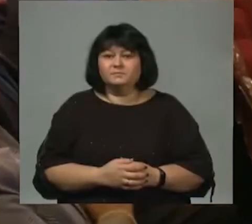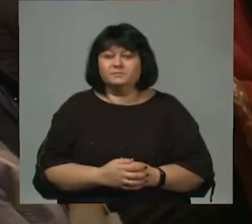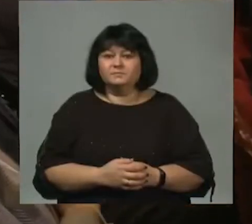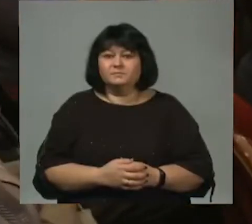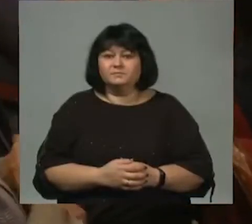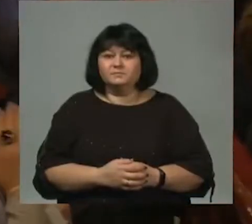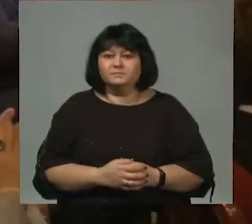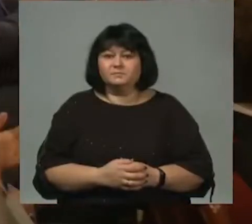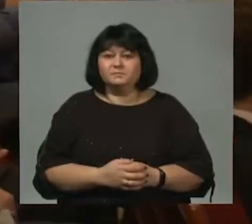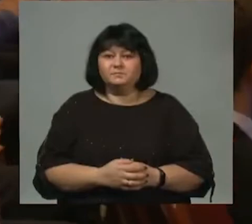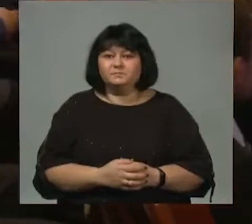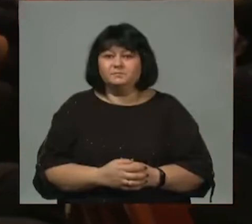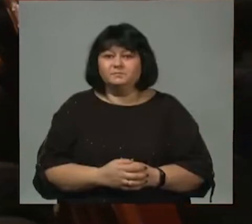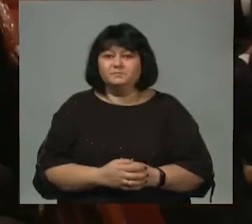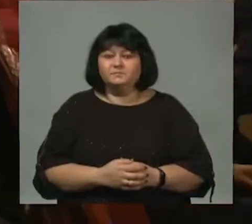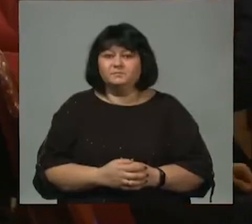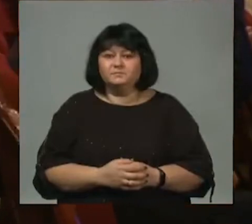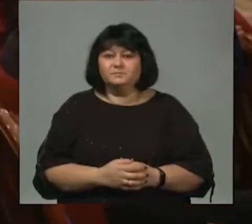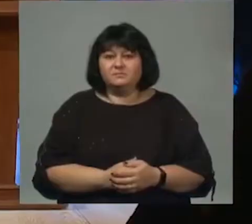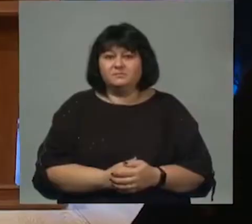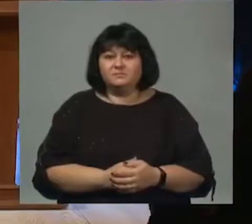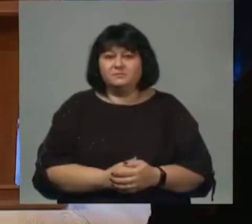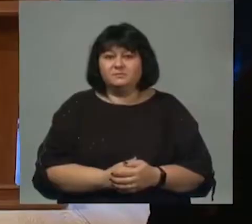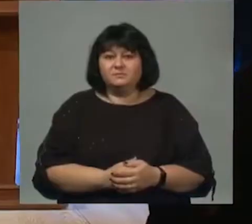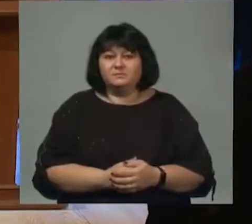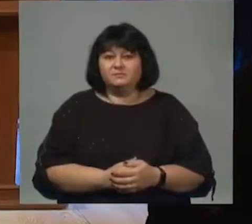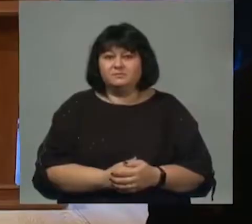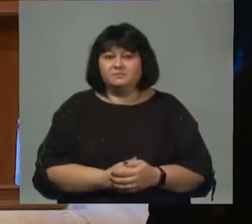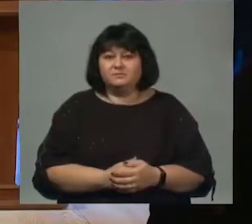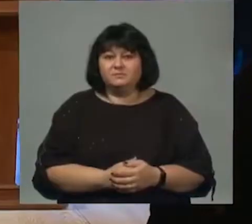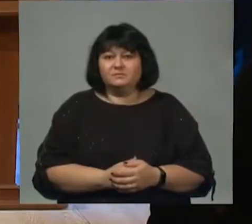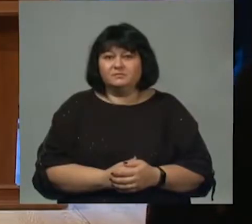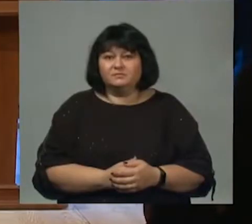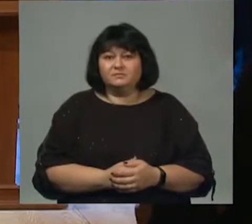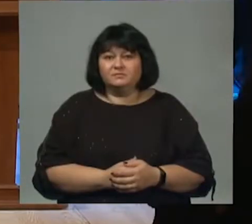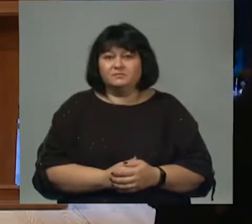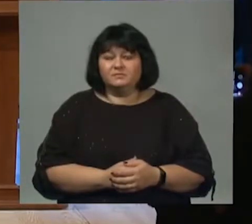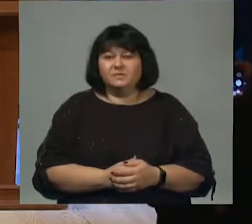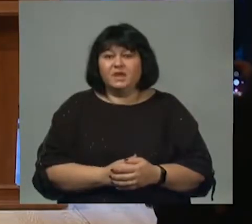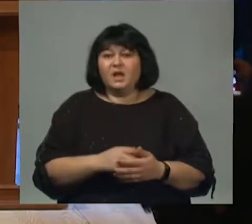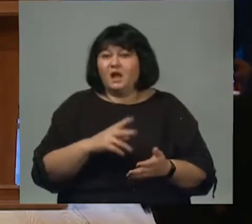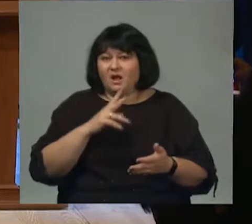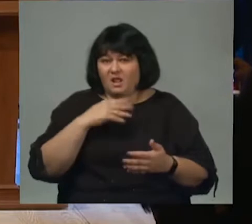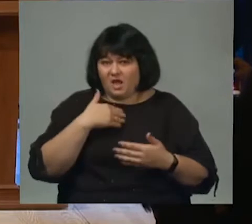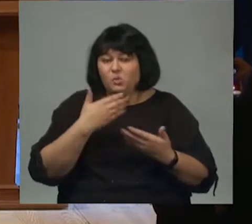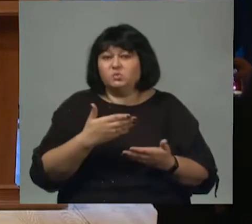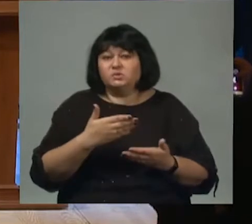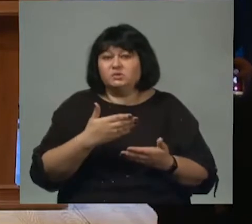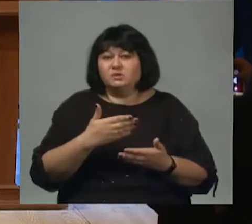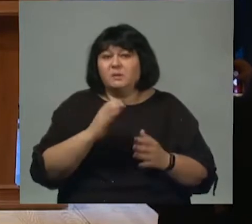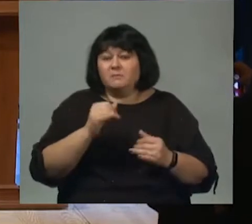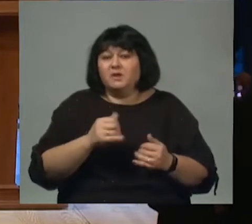третьего потока так называемой школы губернаторов. Вячеслав Гладков уже принял первое решение в должности губернатора Белгородской области. Он